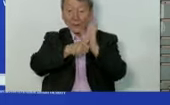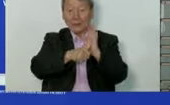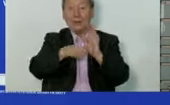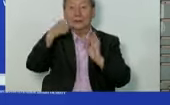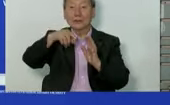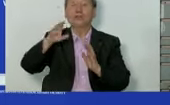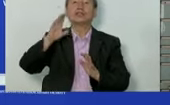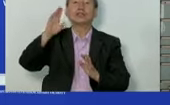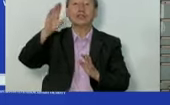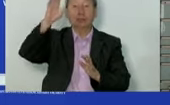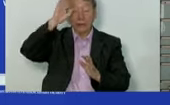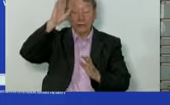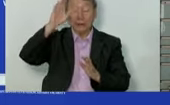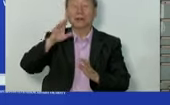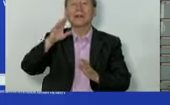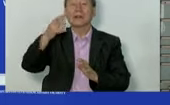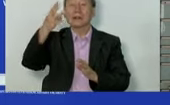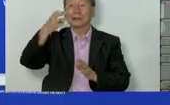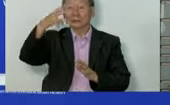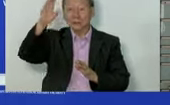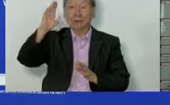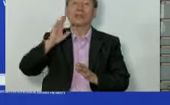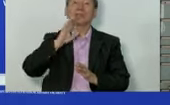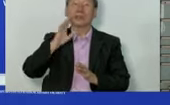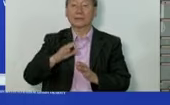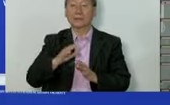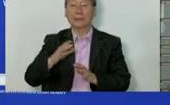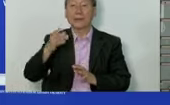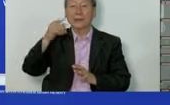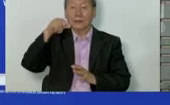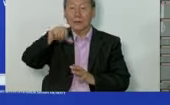3446 составляют женщины, 3321 мужчины.